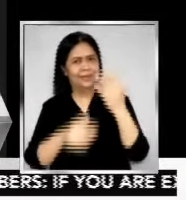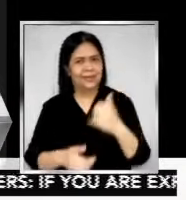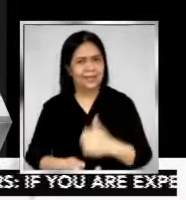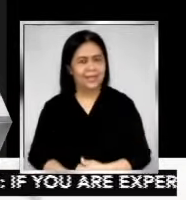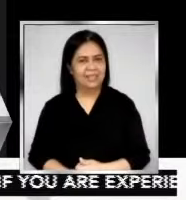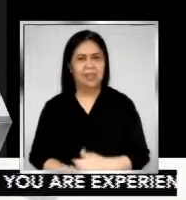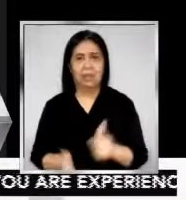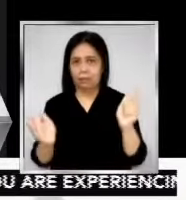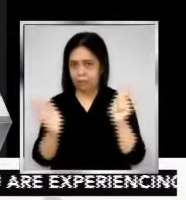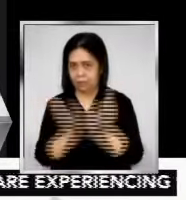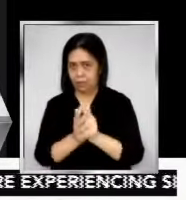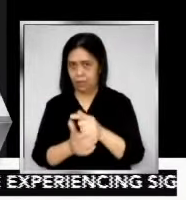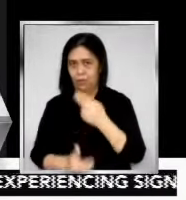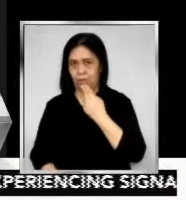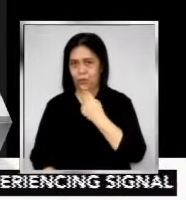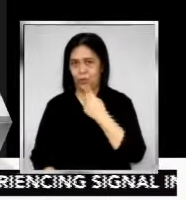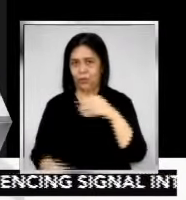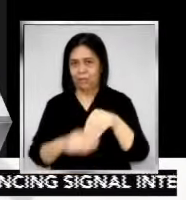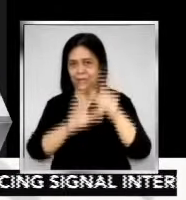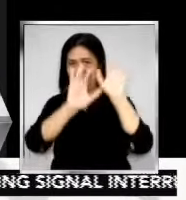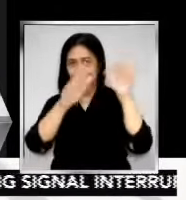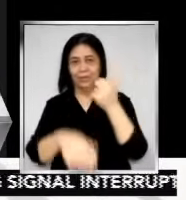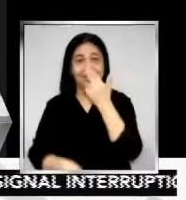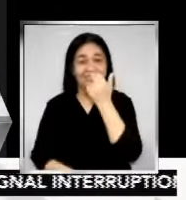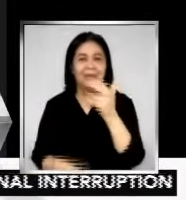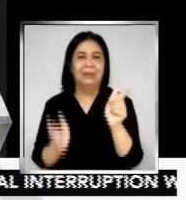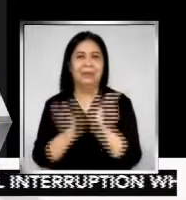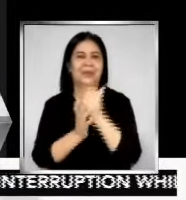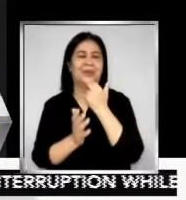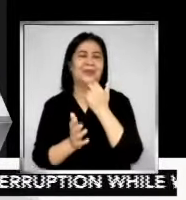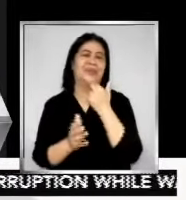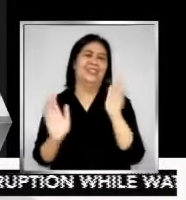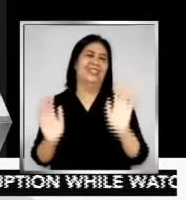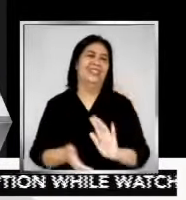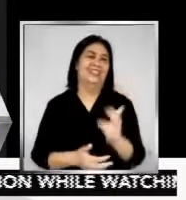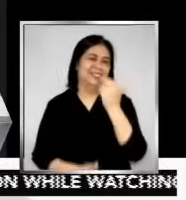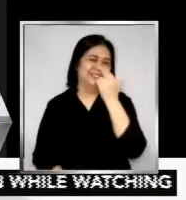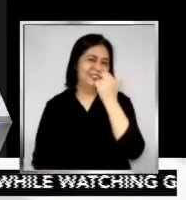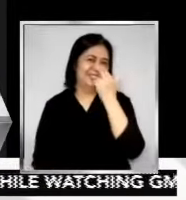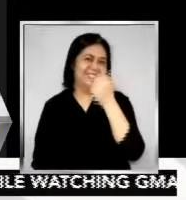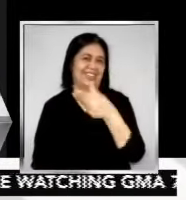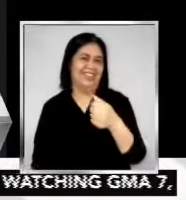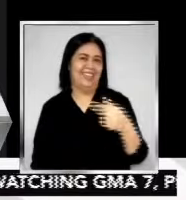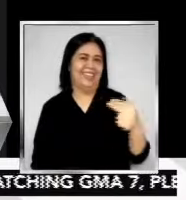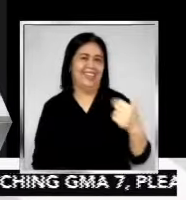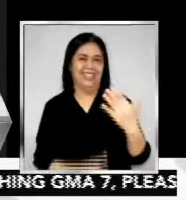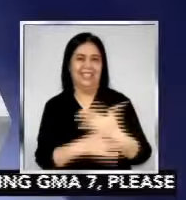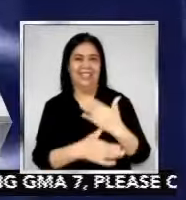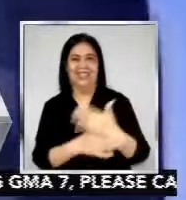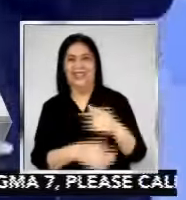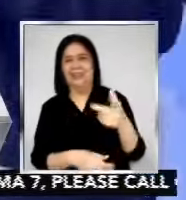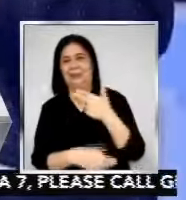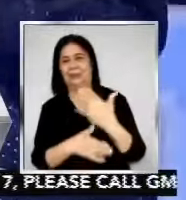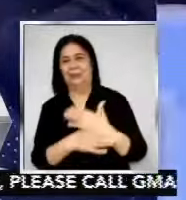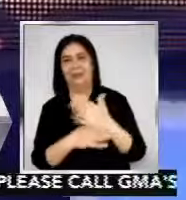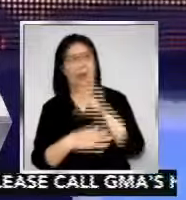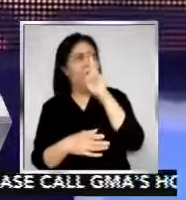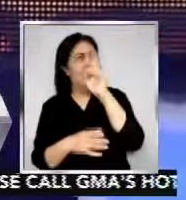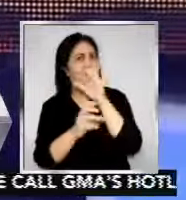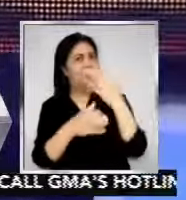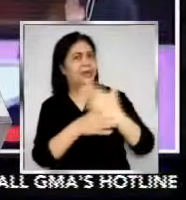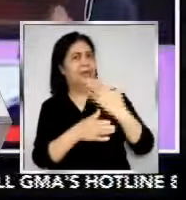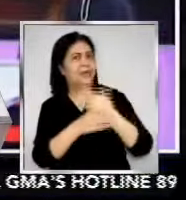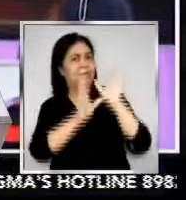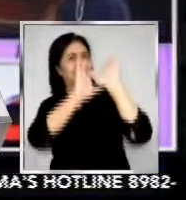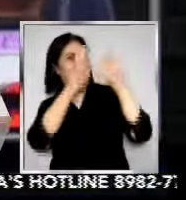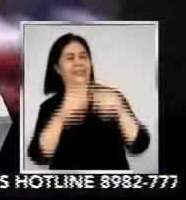Bawal daw cute eh. Bawal daw cute. Madidistract yung mga kalaban. Asahan na rin daw